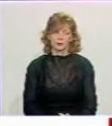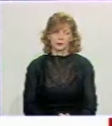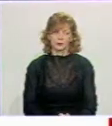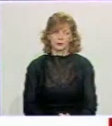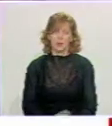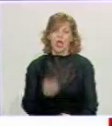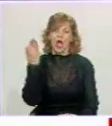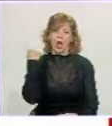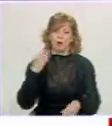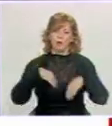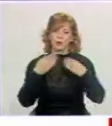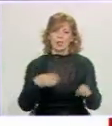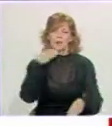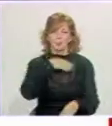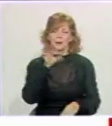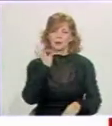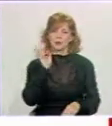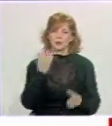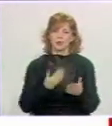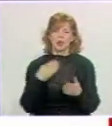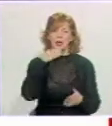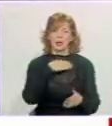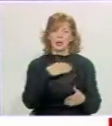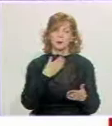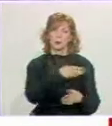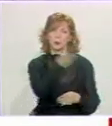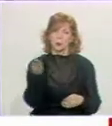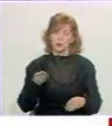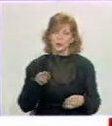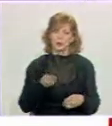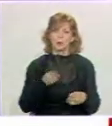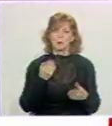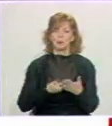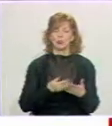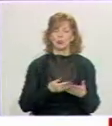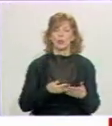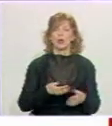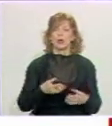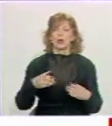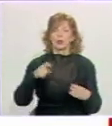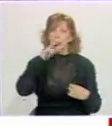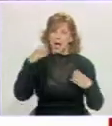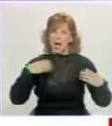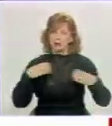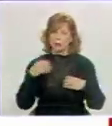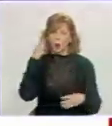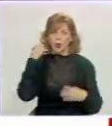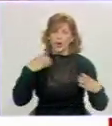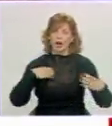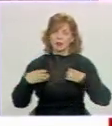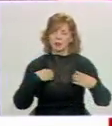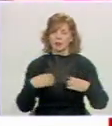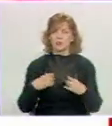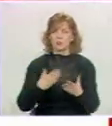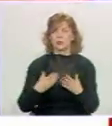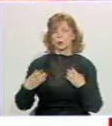Au fost decernate premiul special, premiul publicului, categoria actor, actriță, spectacol, regizor, scenograf pentru spectacolele